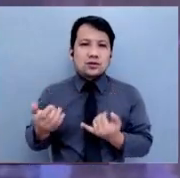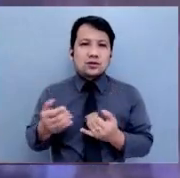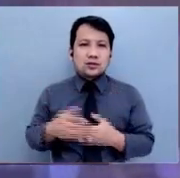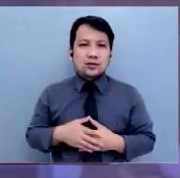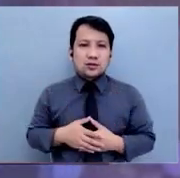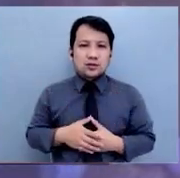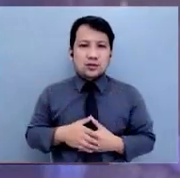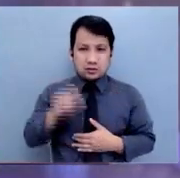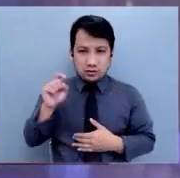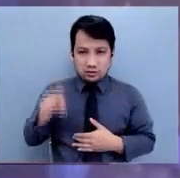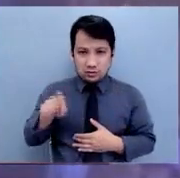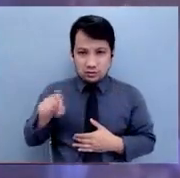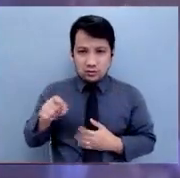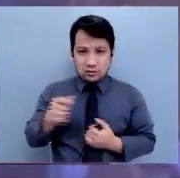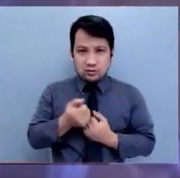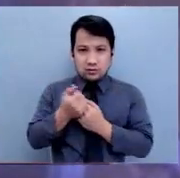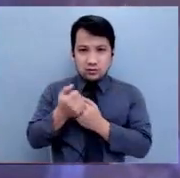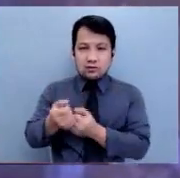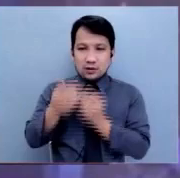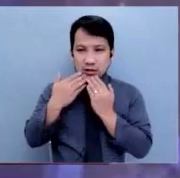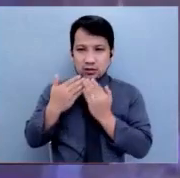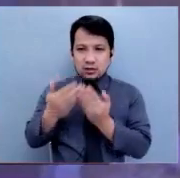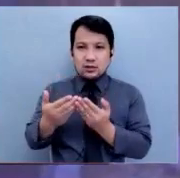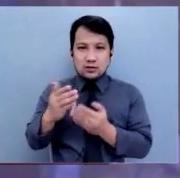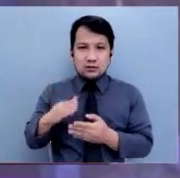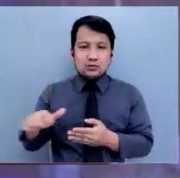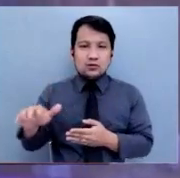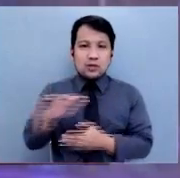kailangan ko pong magpasalamat.